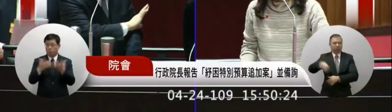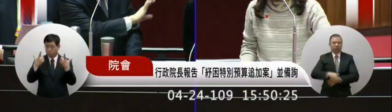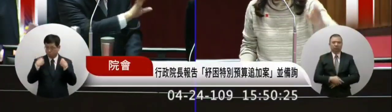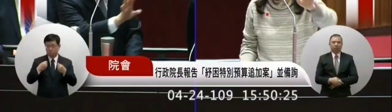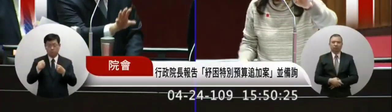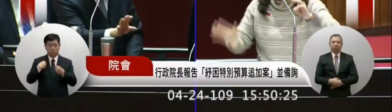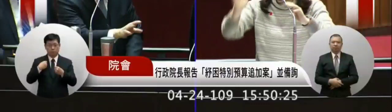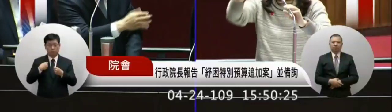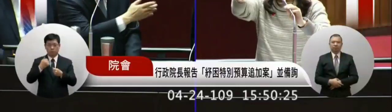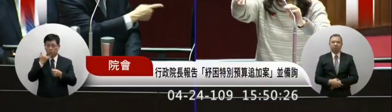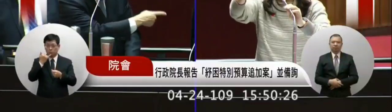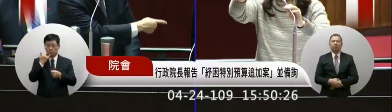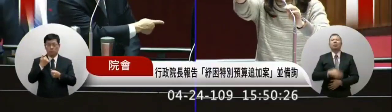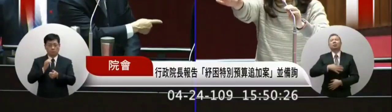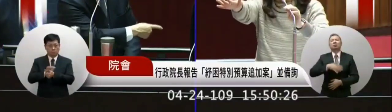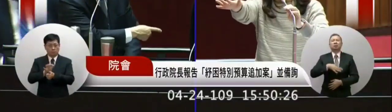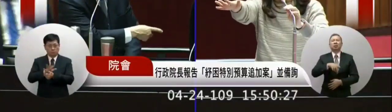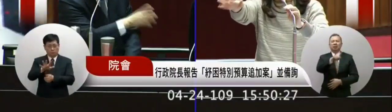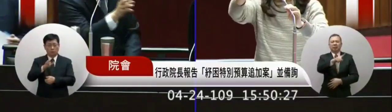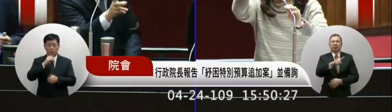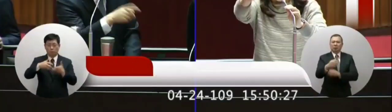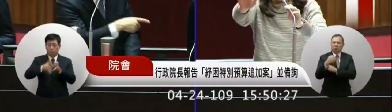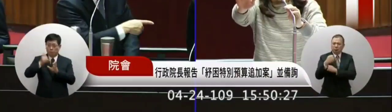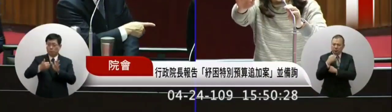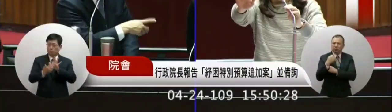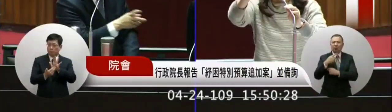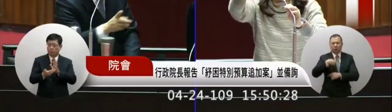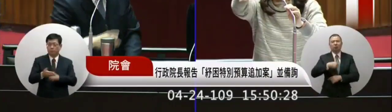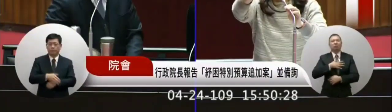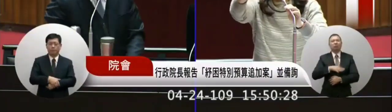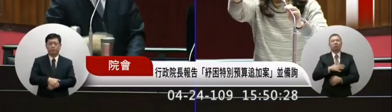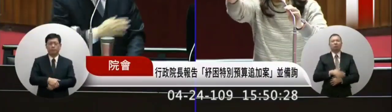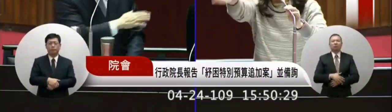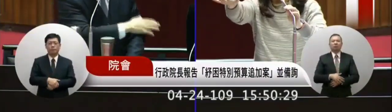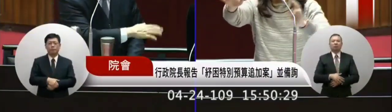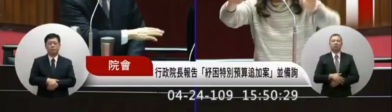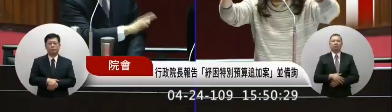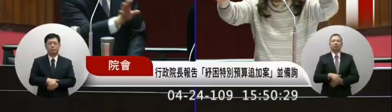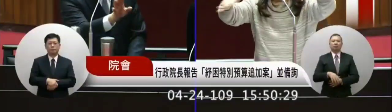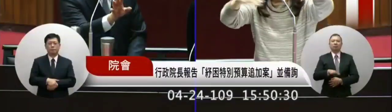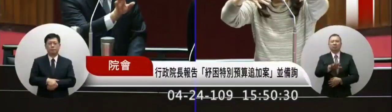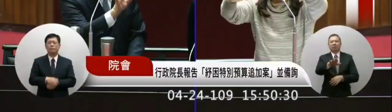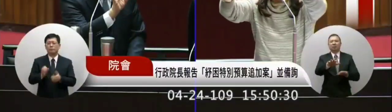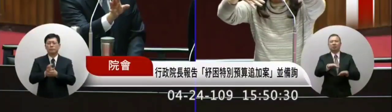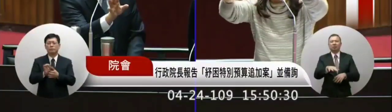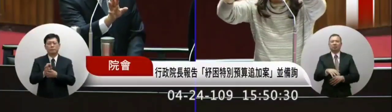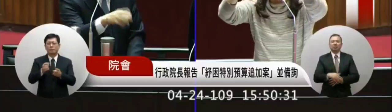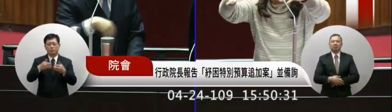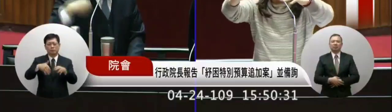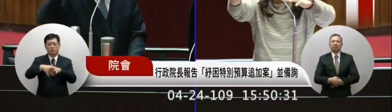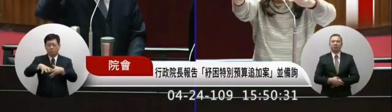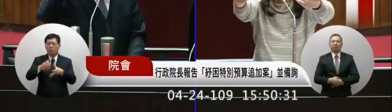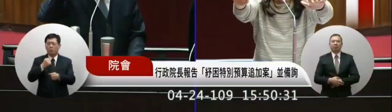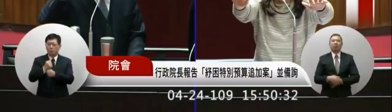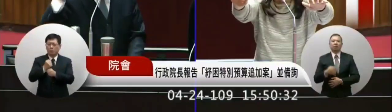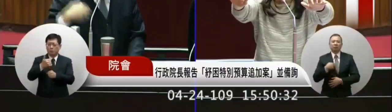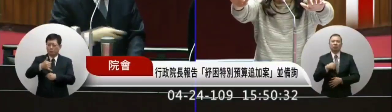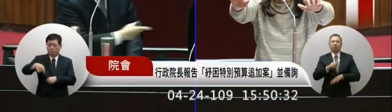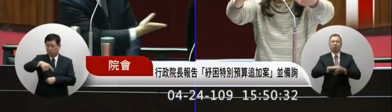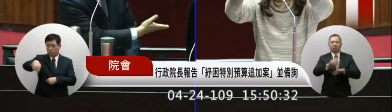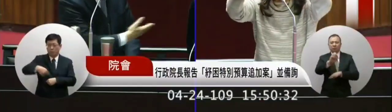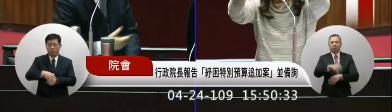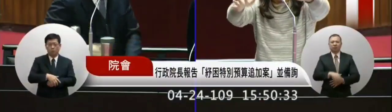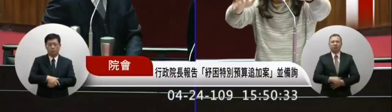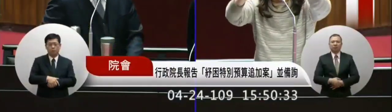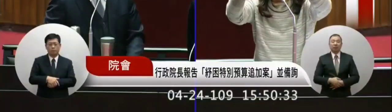直在让他涵盖面。 我知道他非常用心，这个我知道，没有这 他。没关系， 我在教务部会跟他讲很